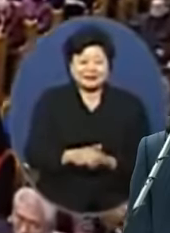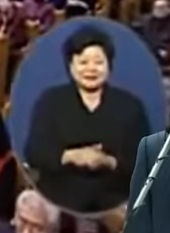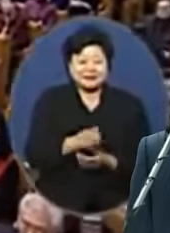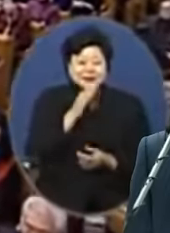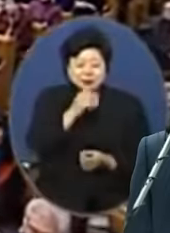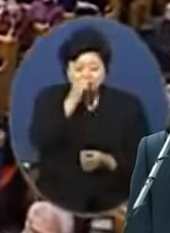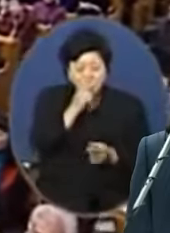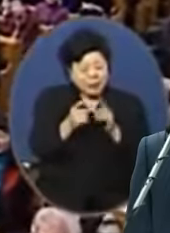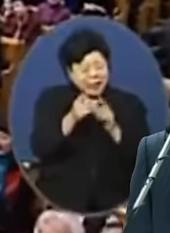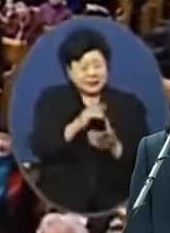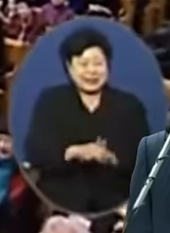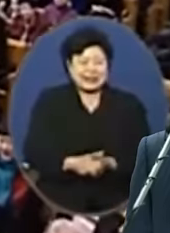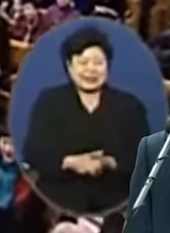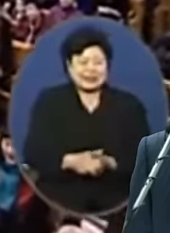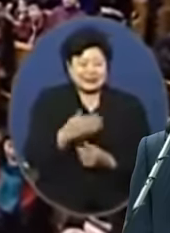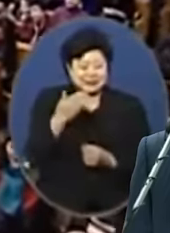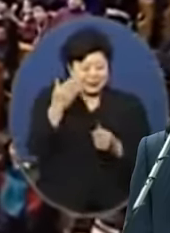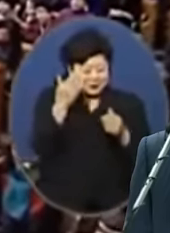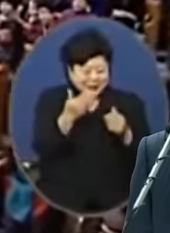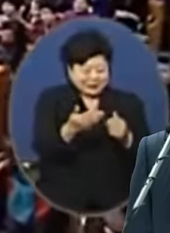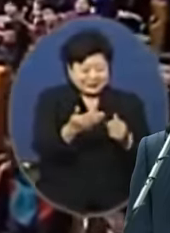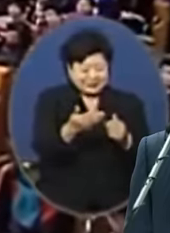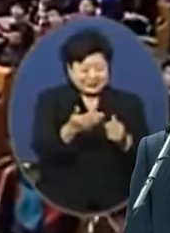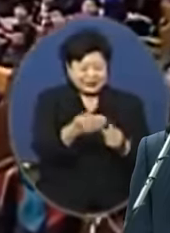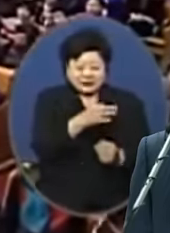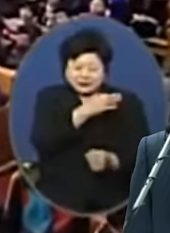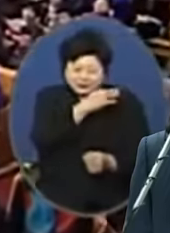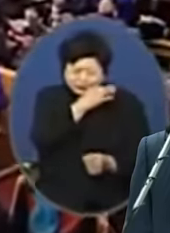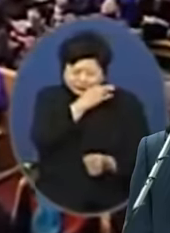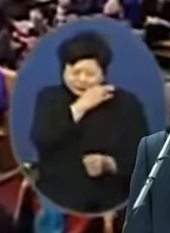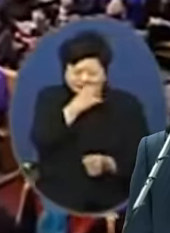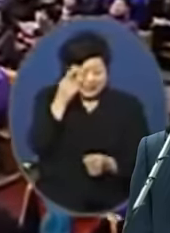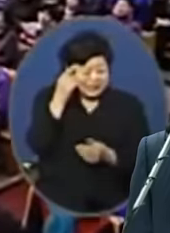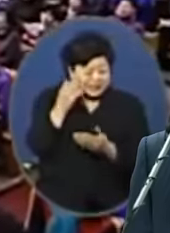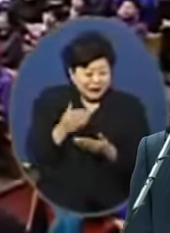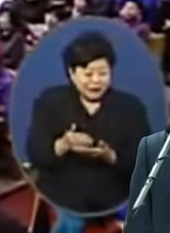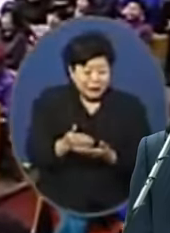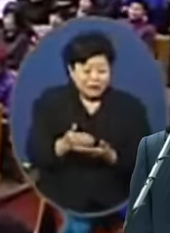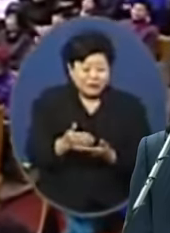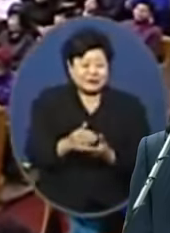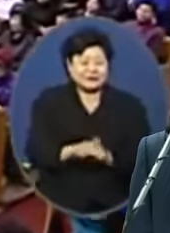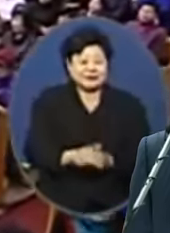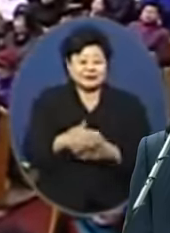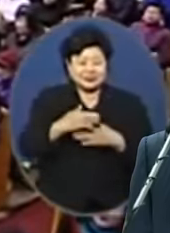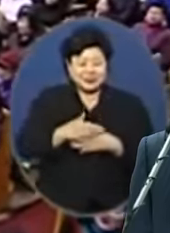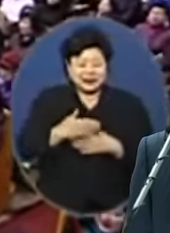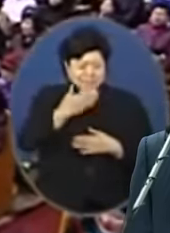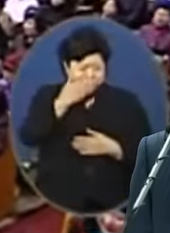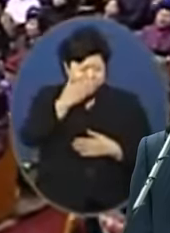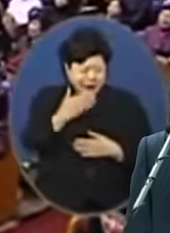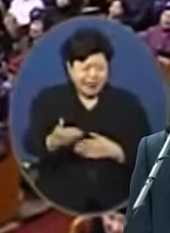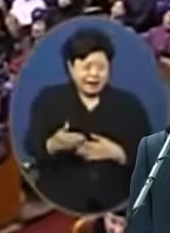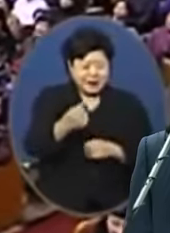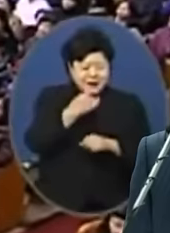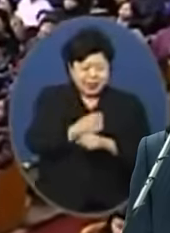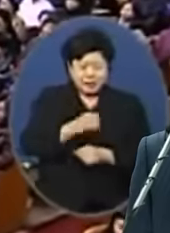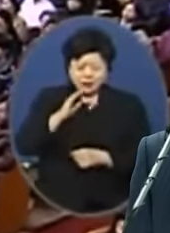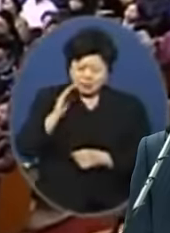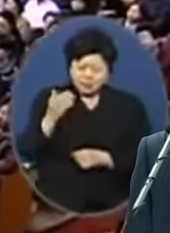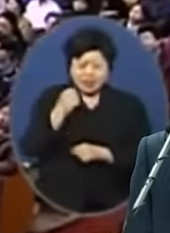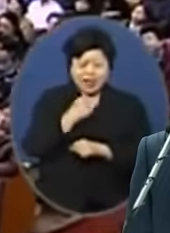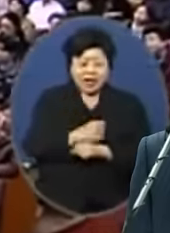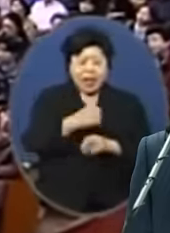참 좋은 말입니다. 여러분께서 부끄럽게 생각하지 말고 나는 할 수 있다, 나는 하면